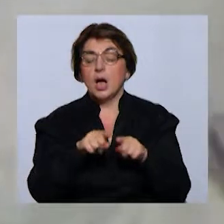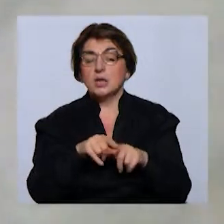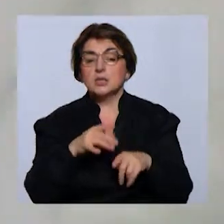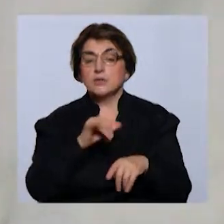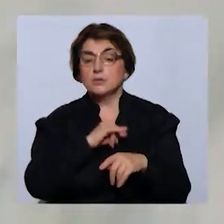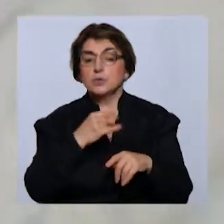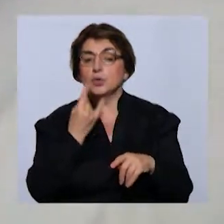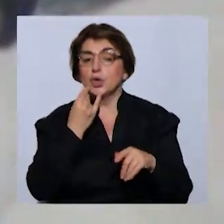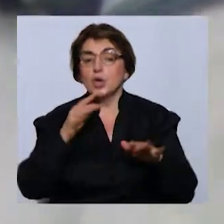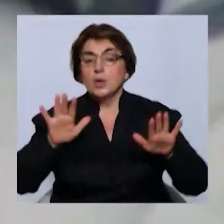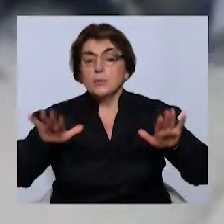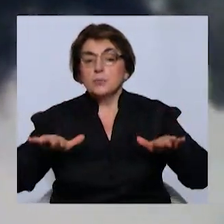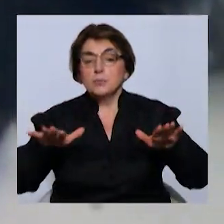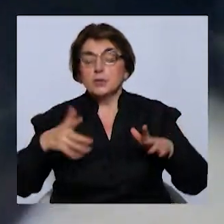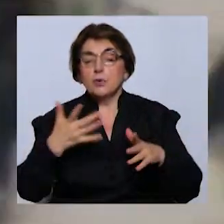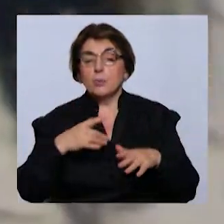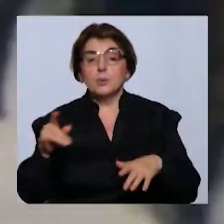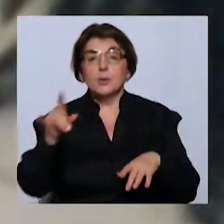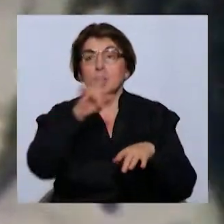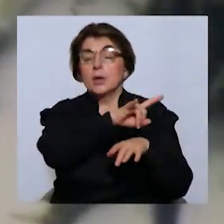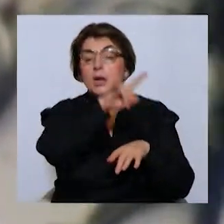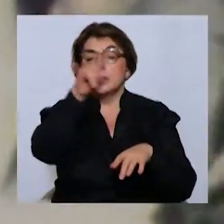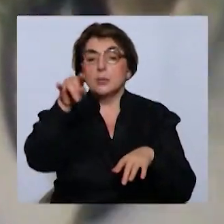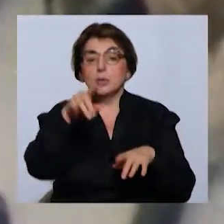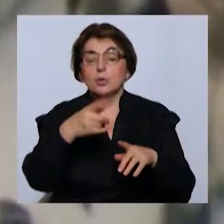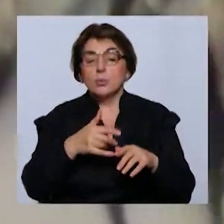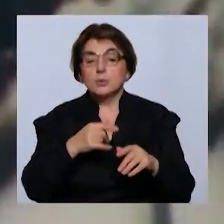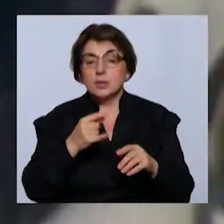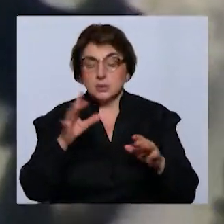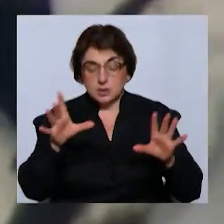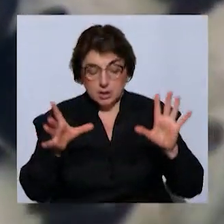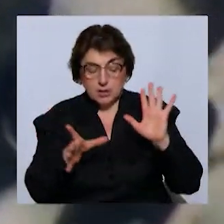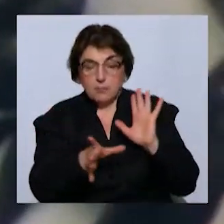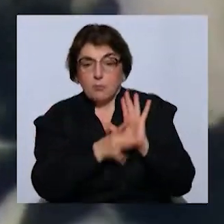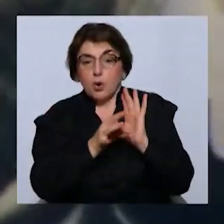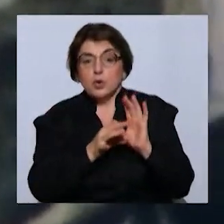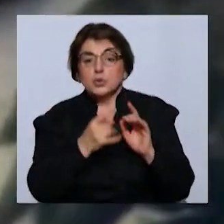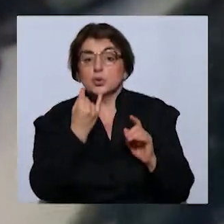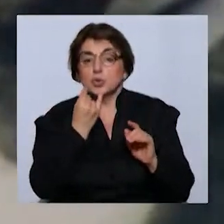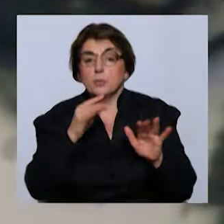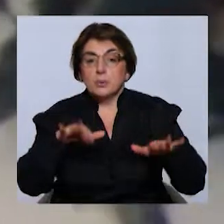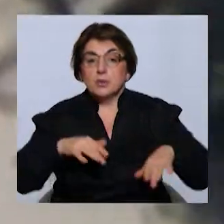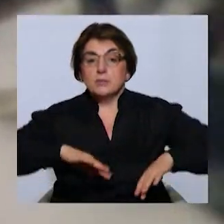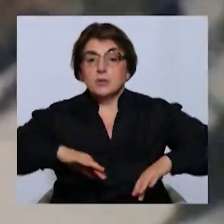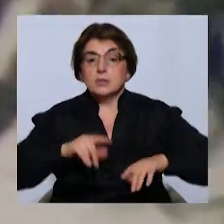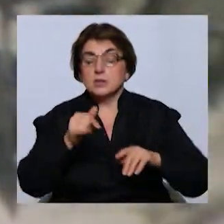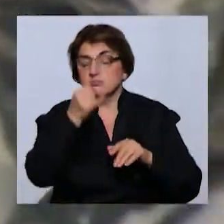ფრინველებისთვის, საკმარისია რომ აი ოდნავ მოეცხოს ეს ნავთობი, რომ ისინი